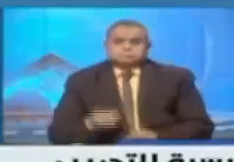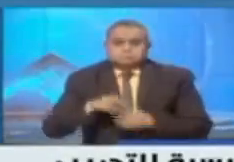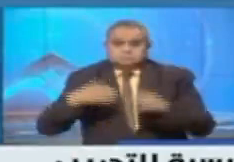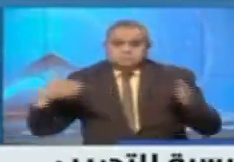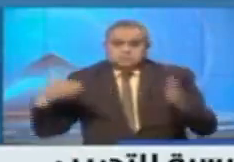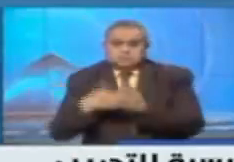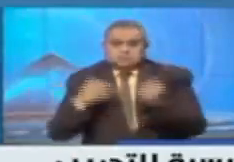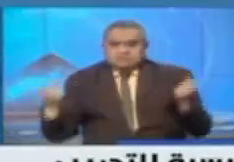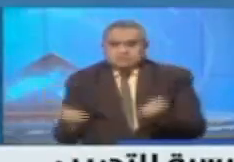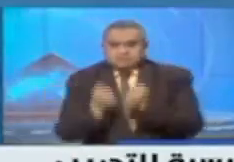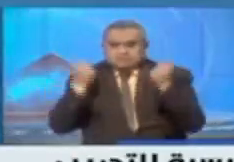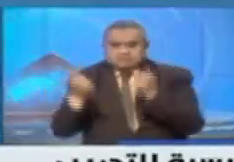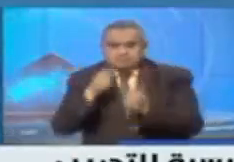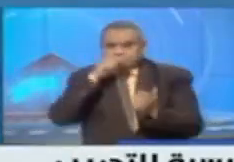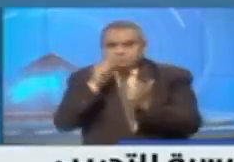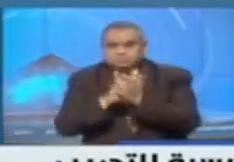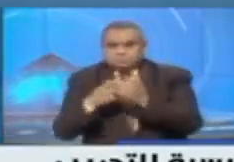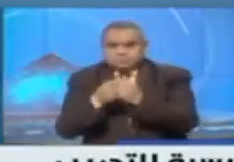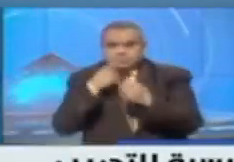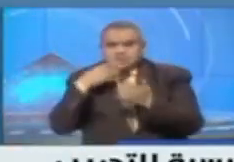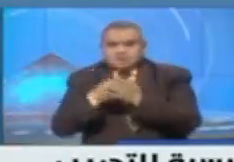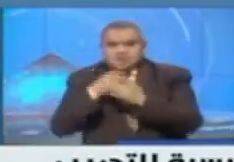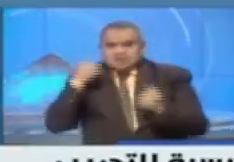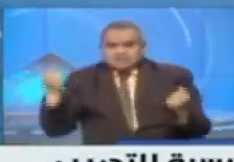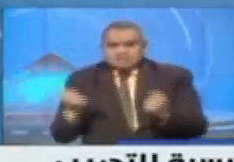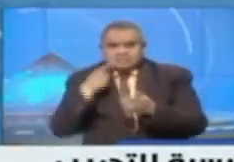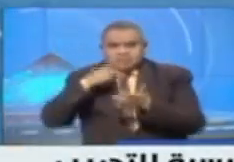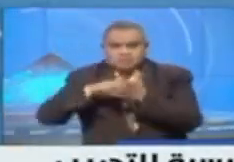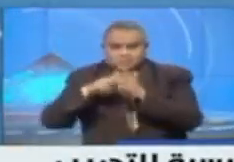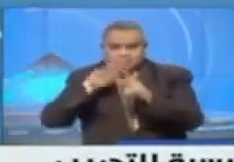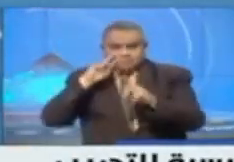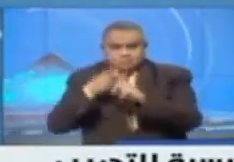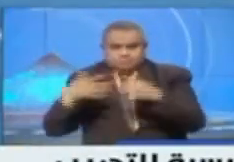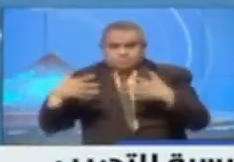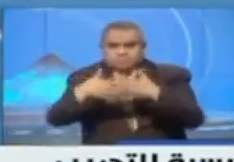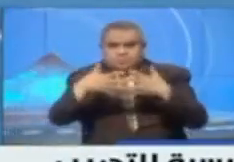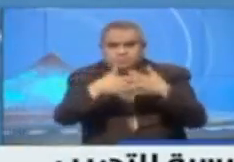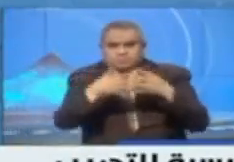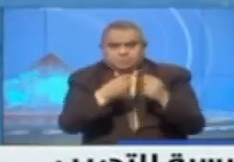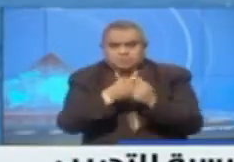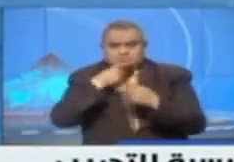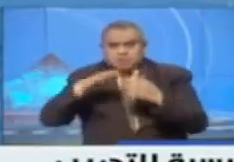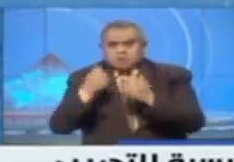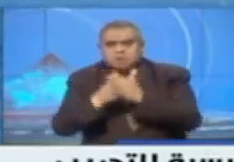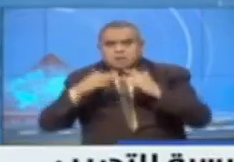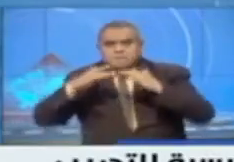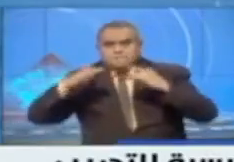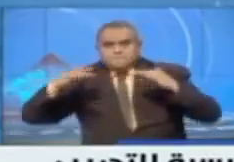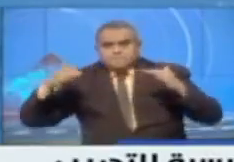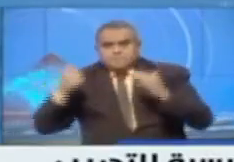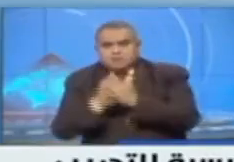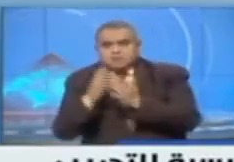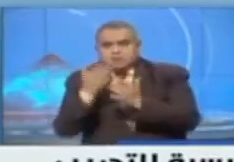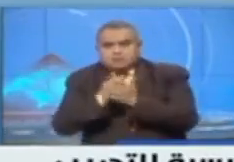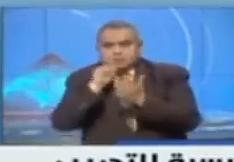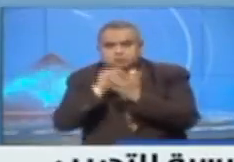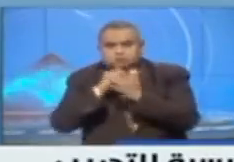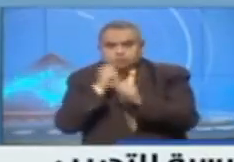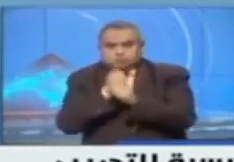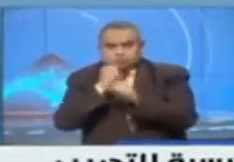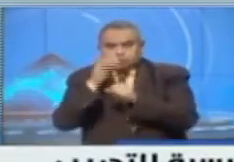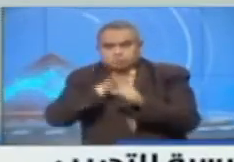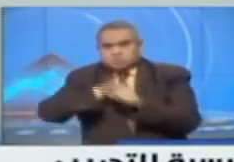واختتمت الأنشطة بتنفيذ تشكيل استعراض بحري جوي بمشاركة عدد من الوحدات البحرية مختلفة الطرازات